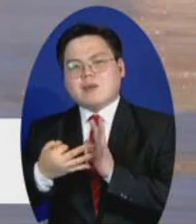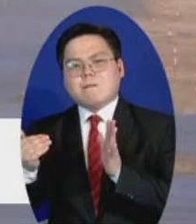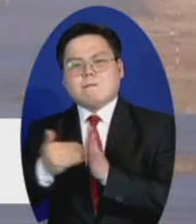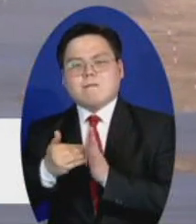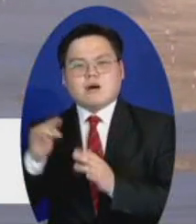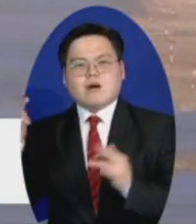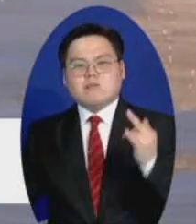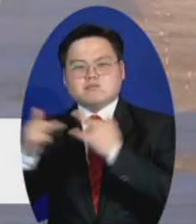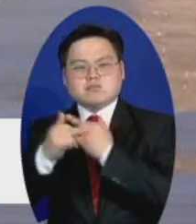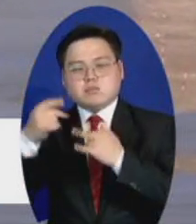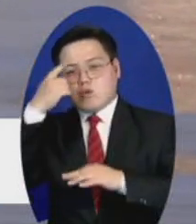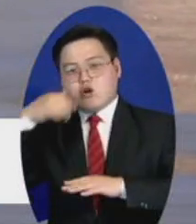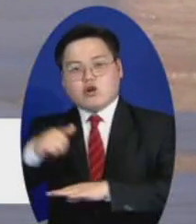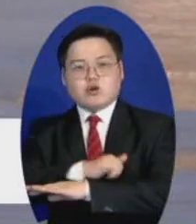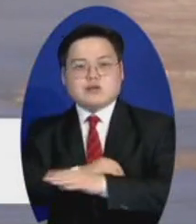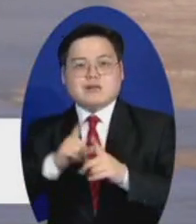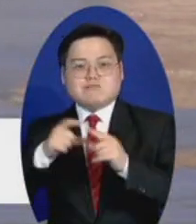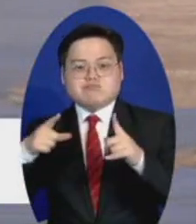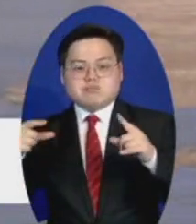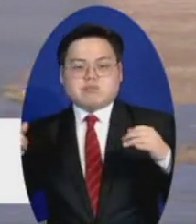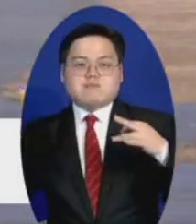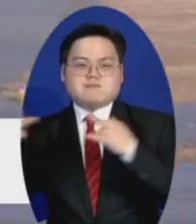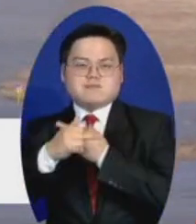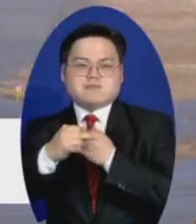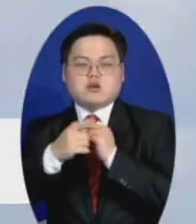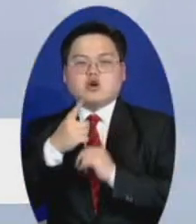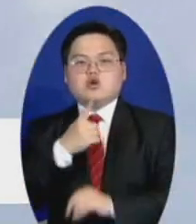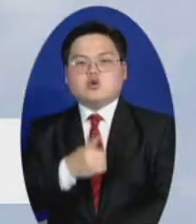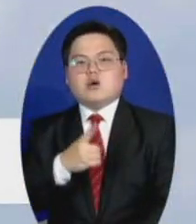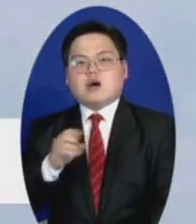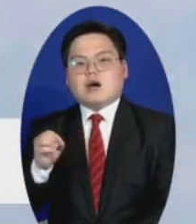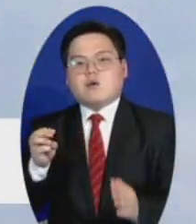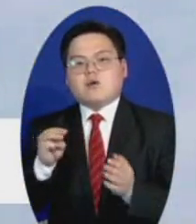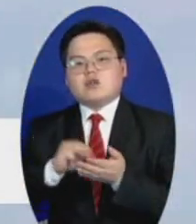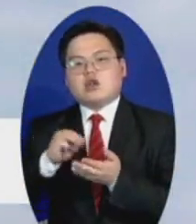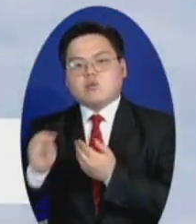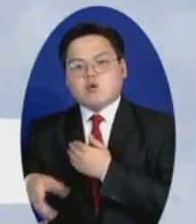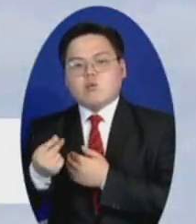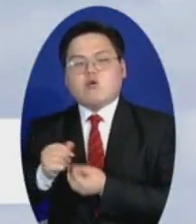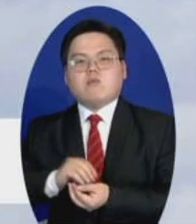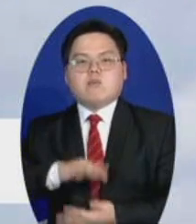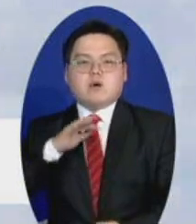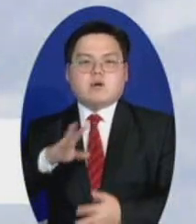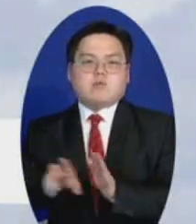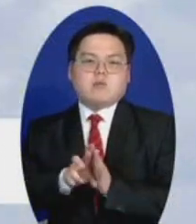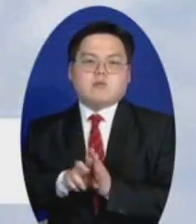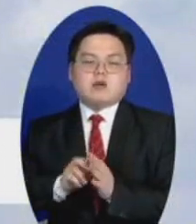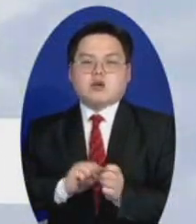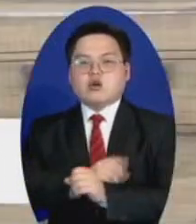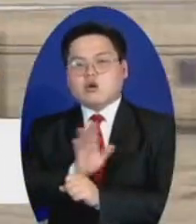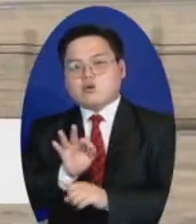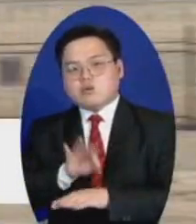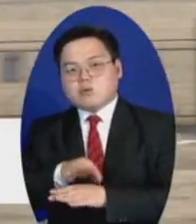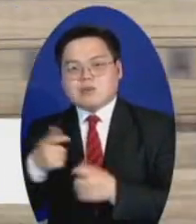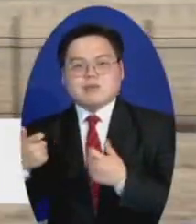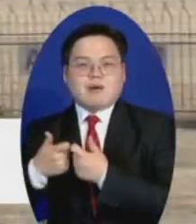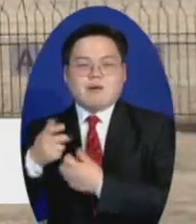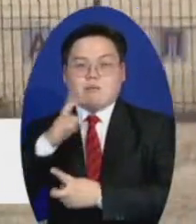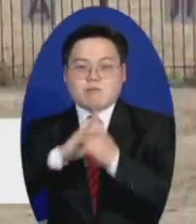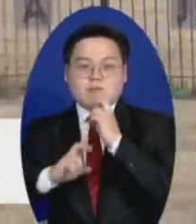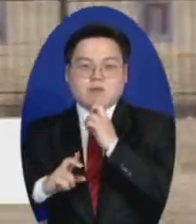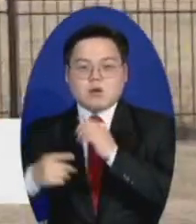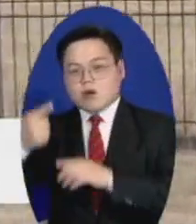үрнэсч төсөвт навигаци орлогоор 110 гаруй тэрбум төгрөг төвлөрүүлэхээр байгааг салбарын танилцууллаа. Сартхал